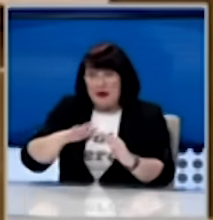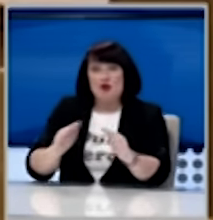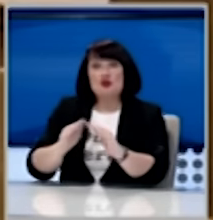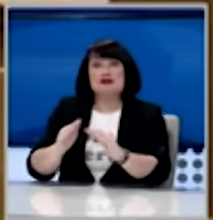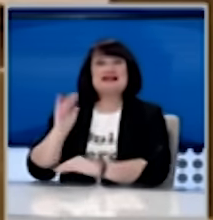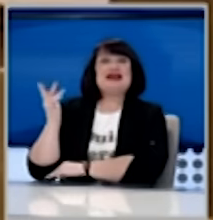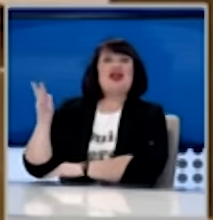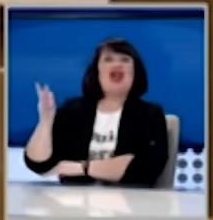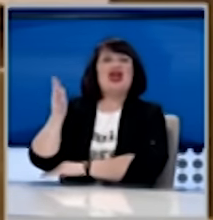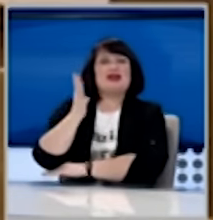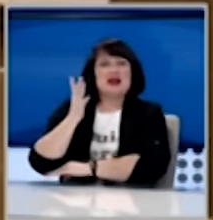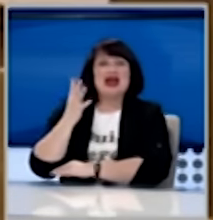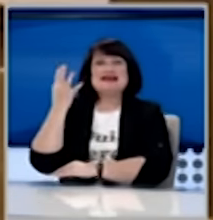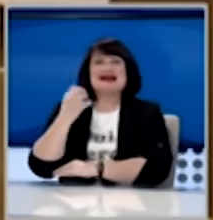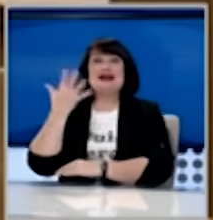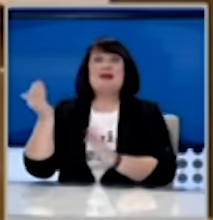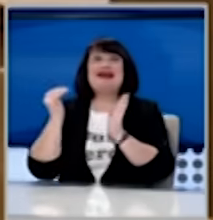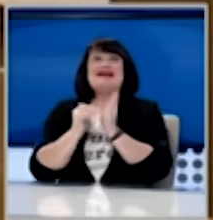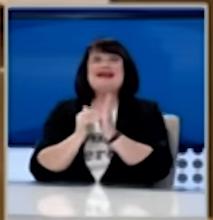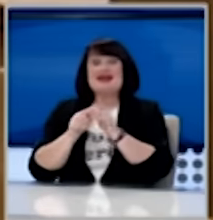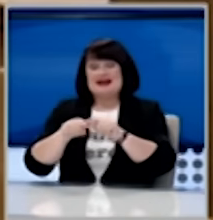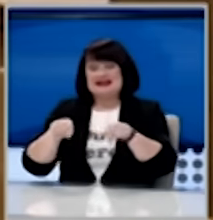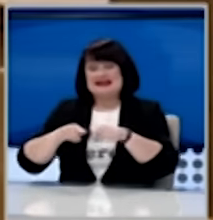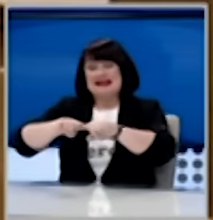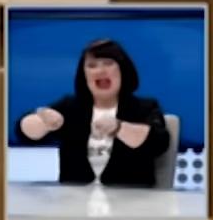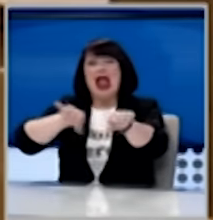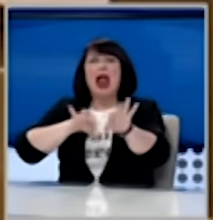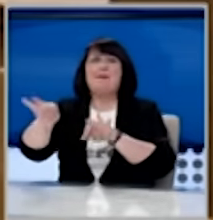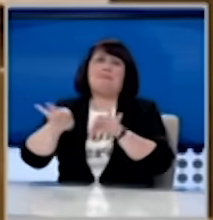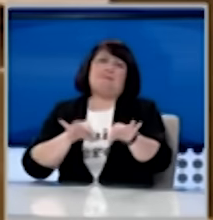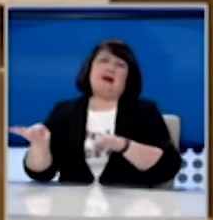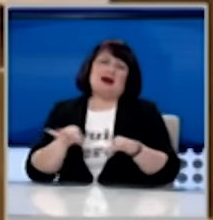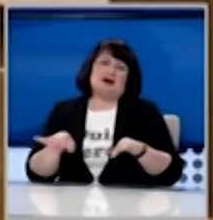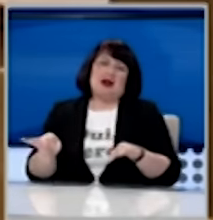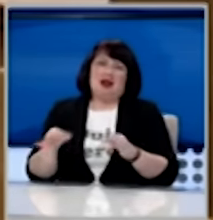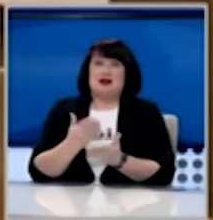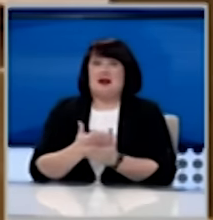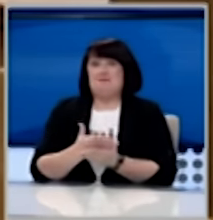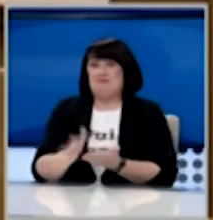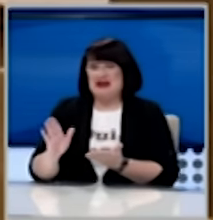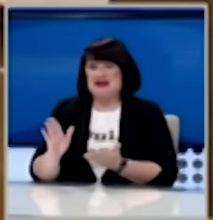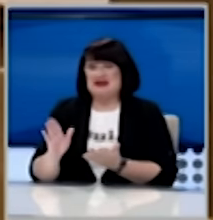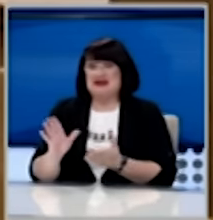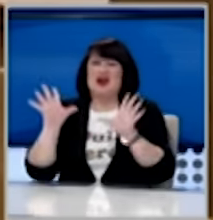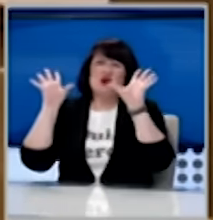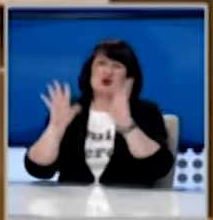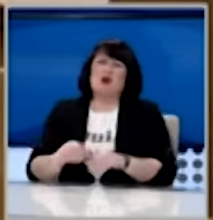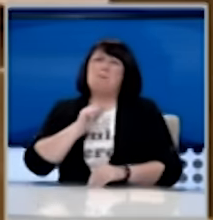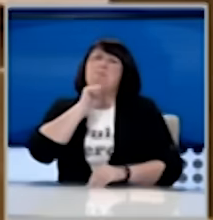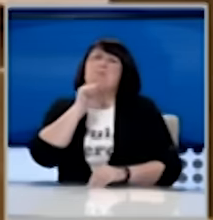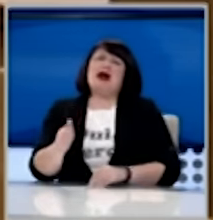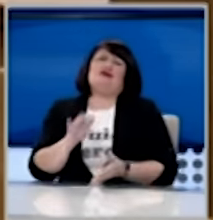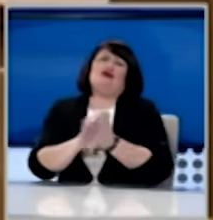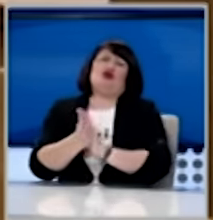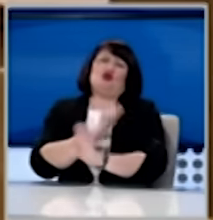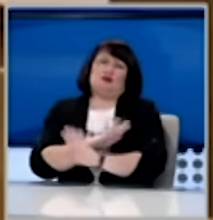κάηκαν πάνω από 45.000 στρέμματα και πάνω απ τα μισά από αυτά έχουν καεί εντελώς κ